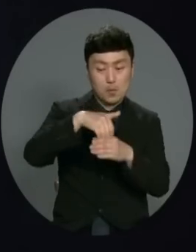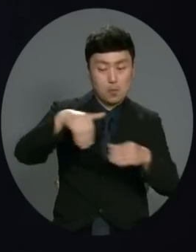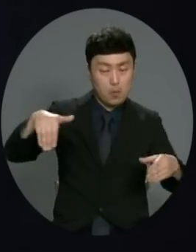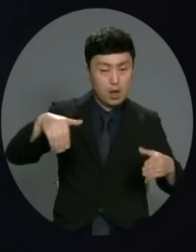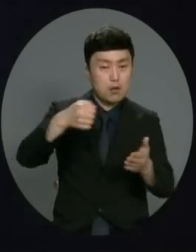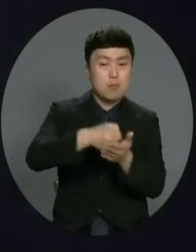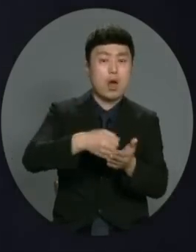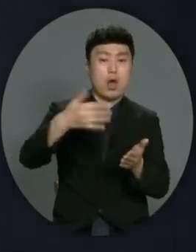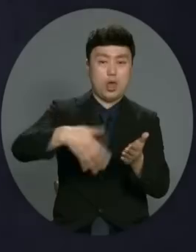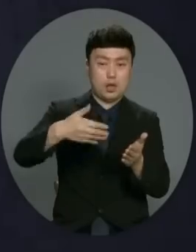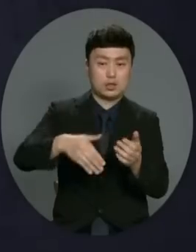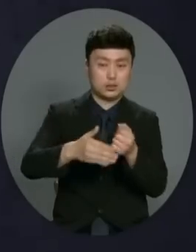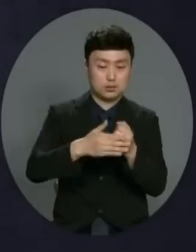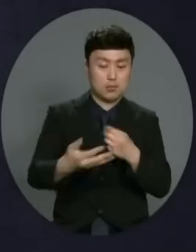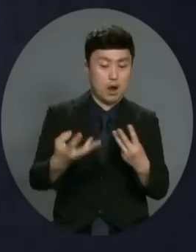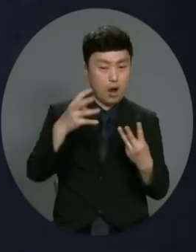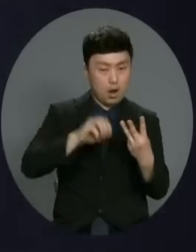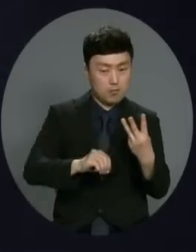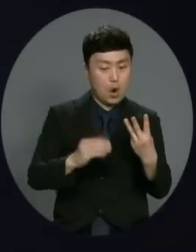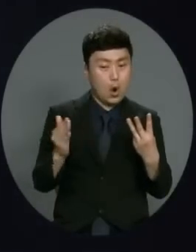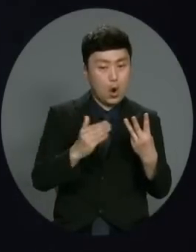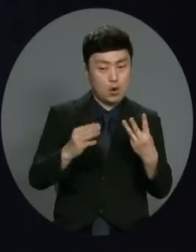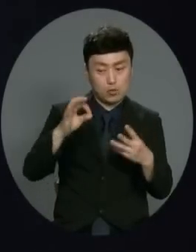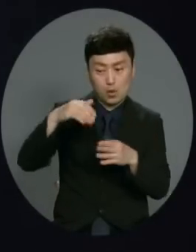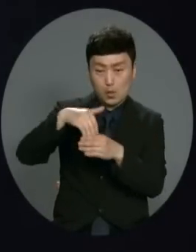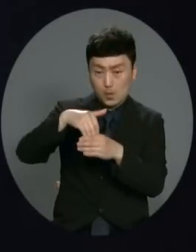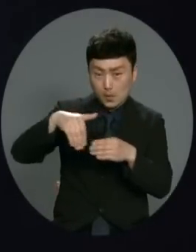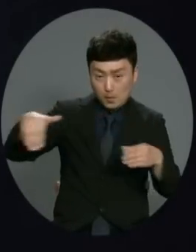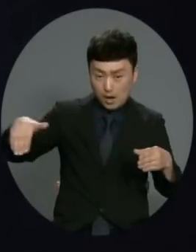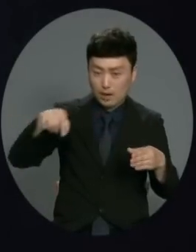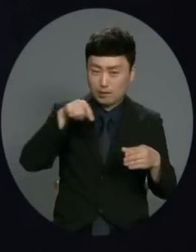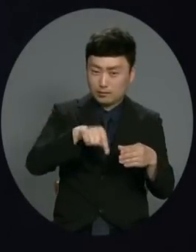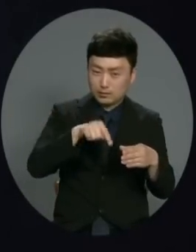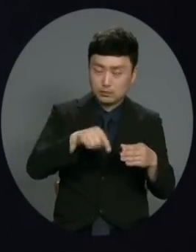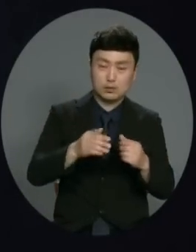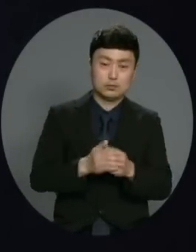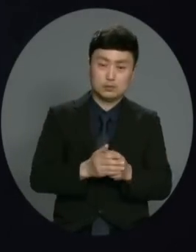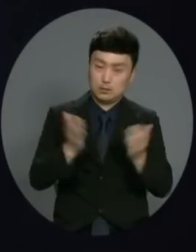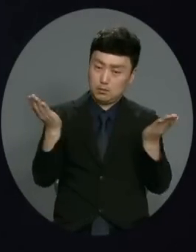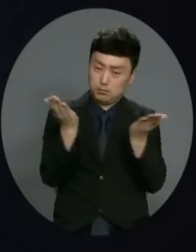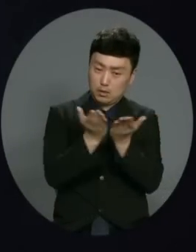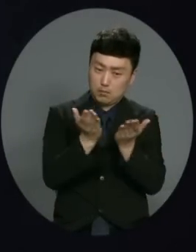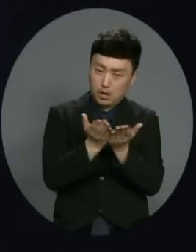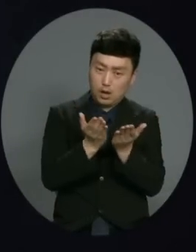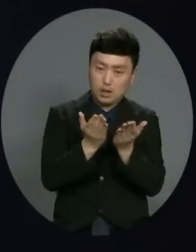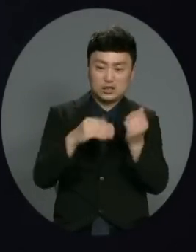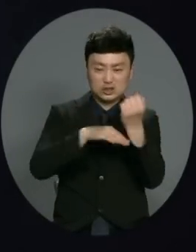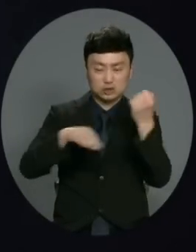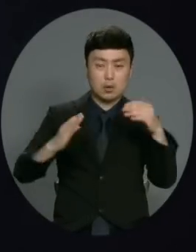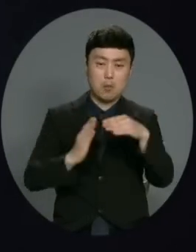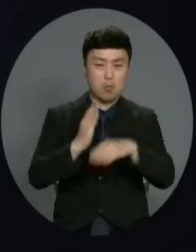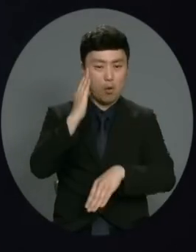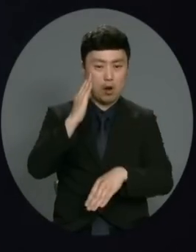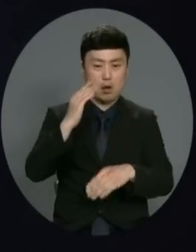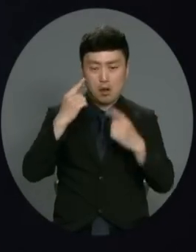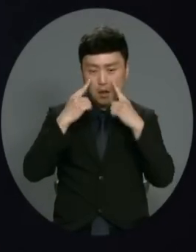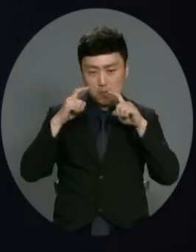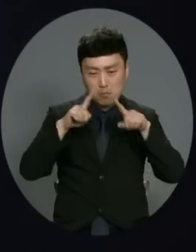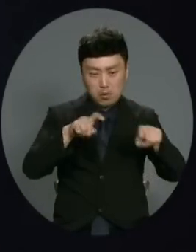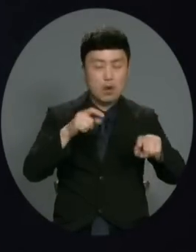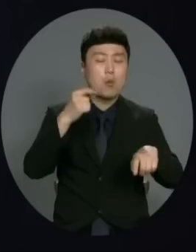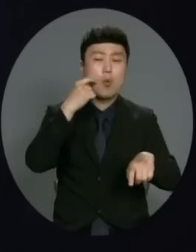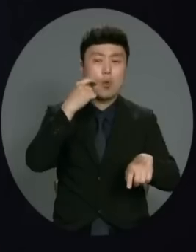않은 점 등을 이유로 3억원 상당을 지출한 것이 그 자체로 합리적인 수준을 현저히 벗어난 경우라고 단정하기